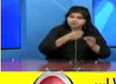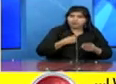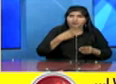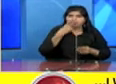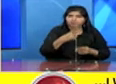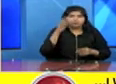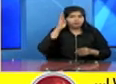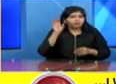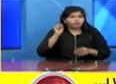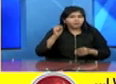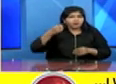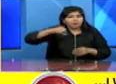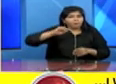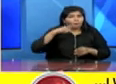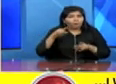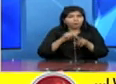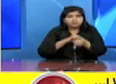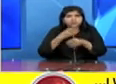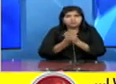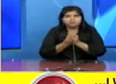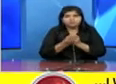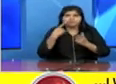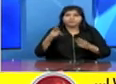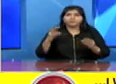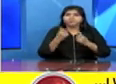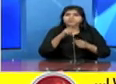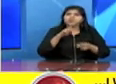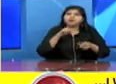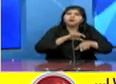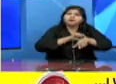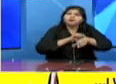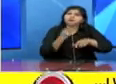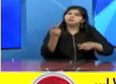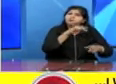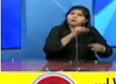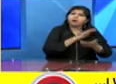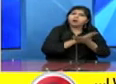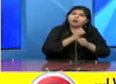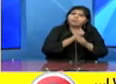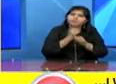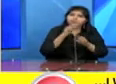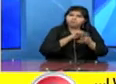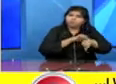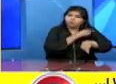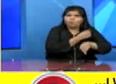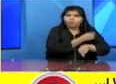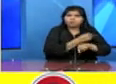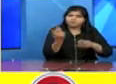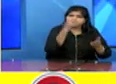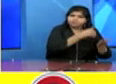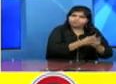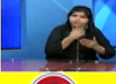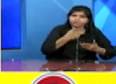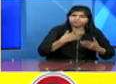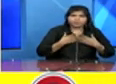एडमिट किए थे मुझे। और उसके बाद 14 दिन के बाद ठीक हो गया था मैं, और डिस्चार्ज हो गया था। तो